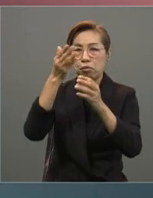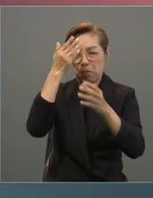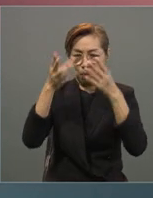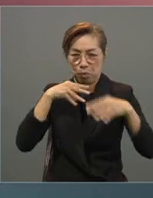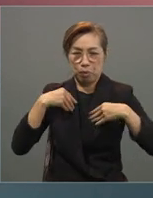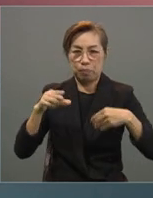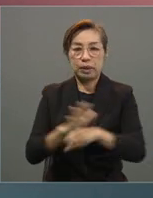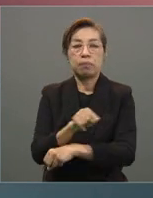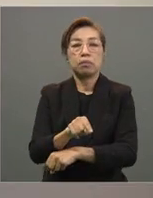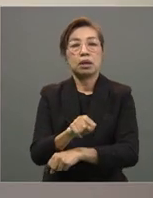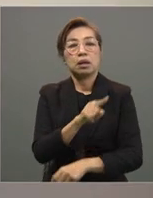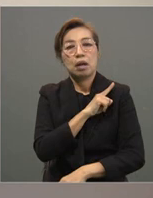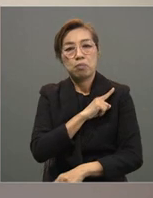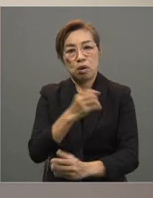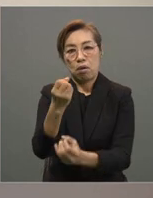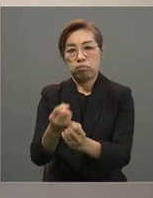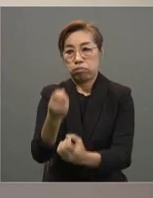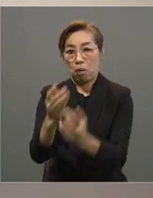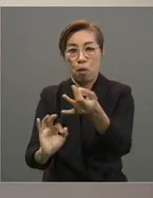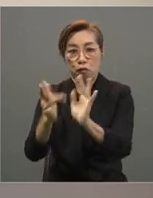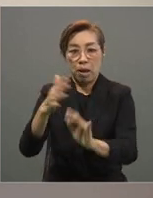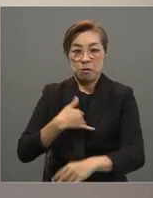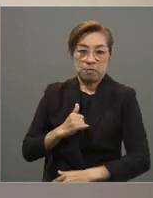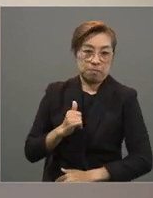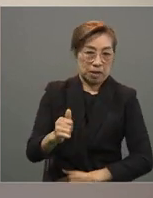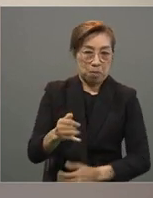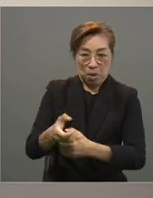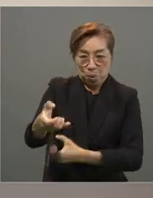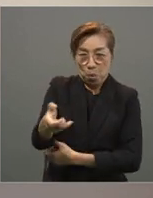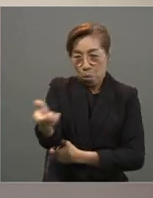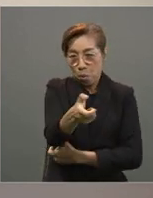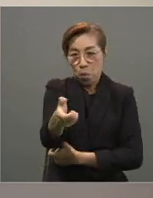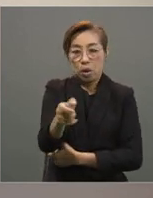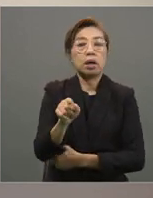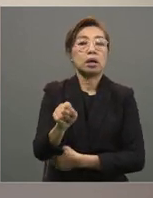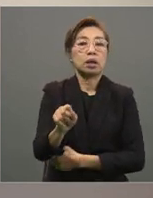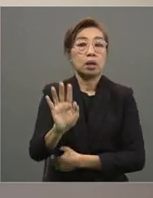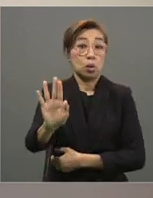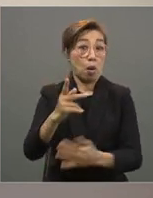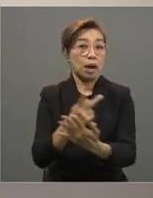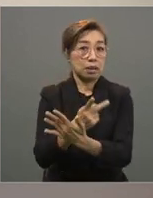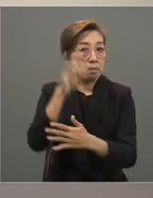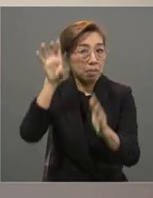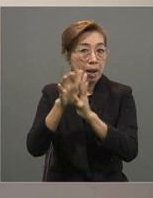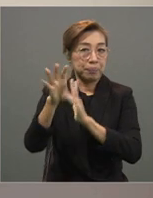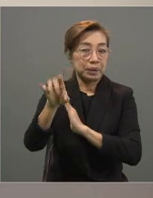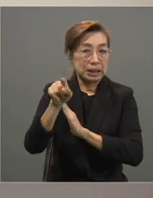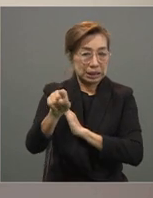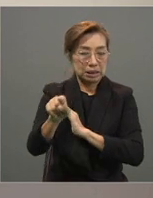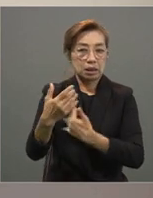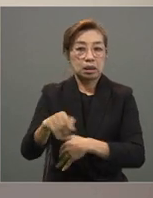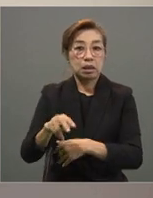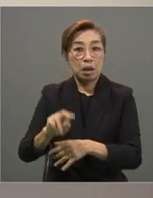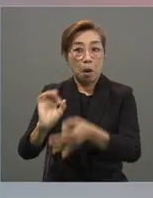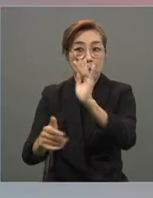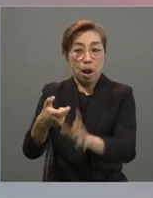ๆเป็นแนวหน้าดับไฟป่าค่ะเป็นภาพเจ้าหน้าที่ชุดปฏิบัติการพิเศษดับไฟป่ากาญจนบุรีหลังจากที่เดินทางกลับมาจากภารกิจ